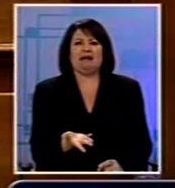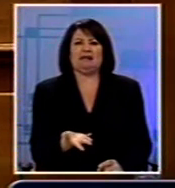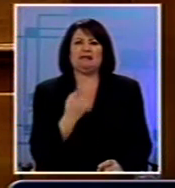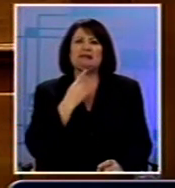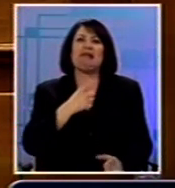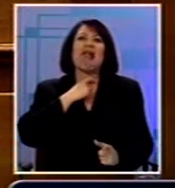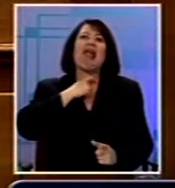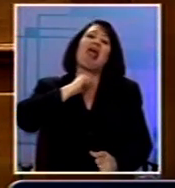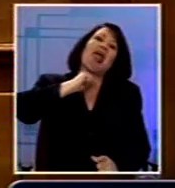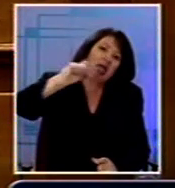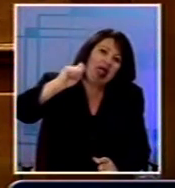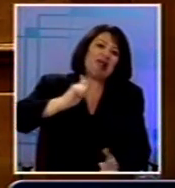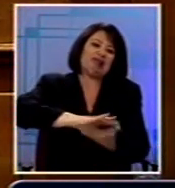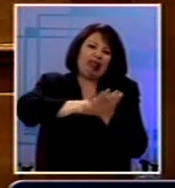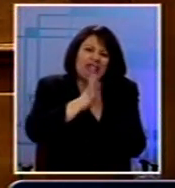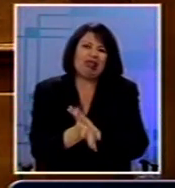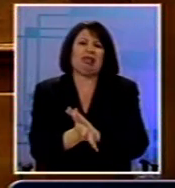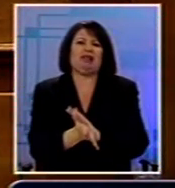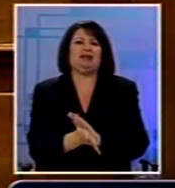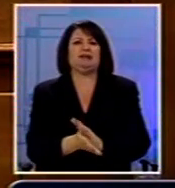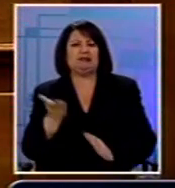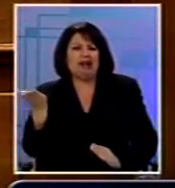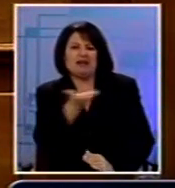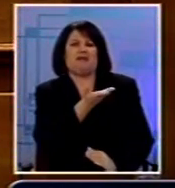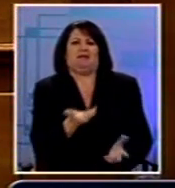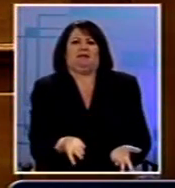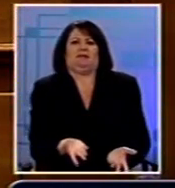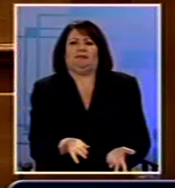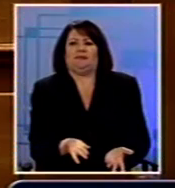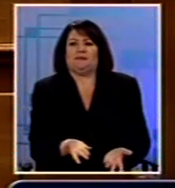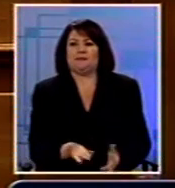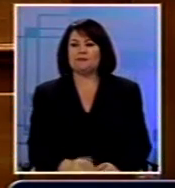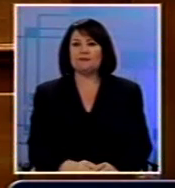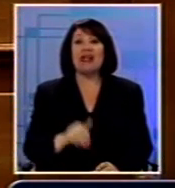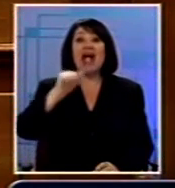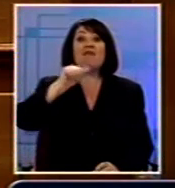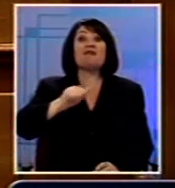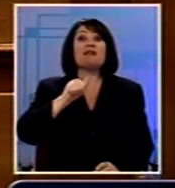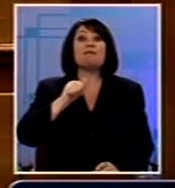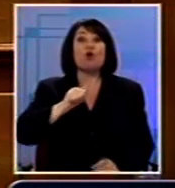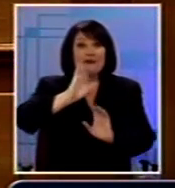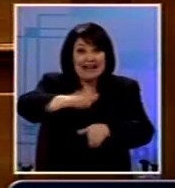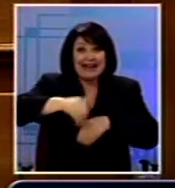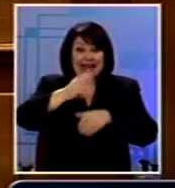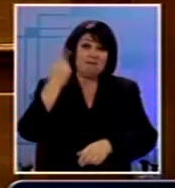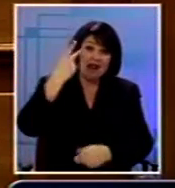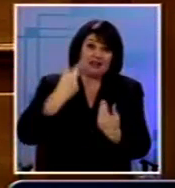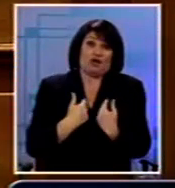για κρεμάλες, λιντσαρίσματα, εκδοροσφαγία. Ακόμα και στην Αμφίπολη που πήγαμε κατηγορίζατε ότι